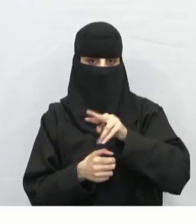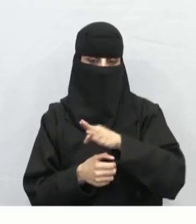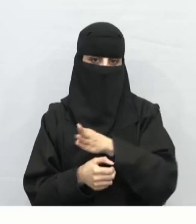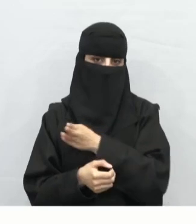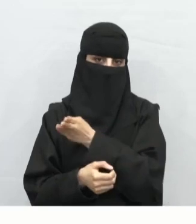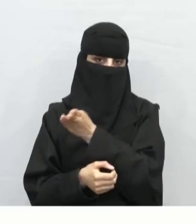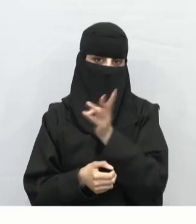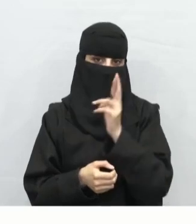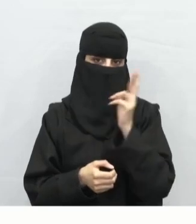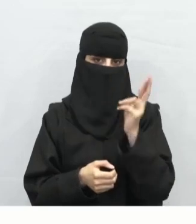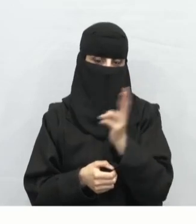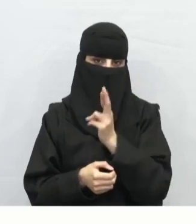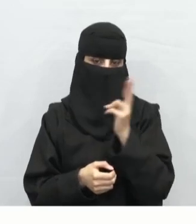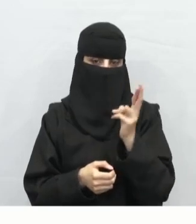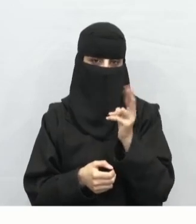تعوده